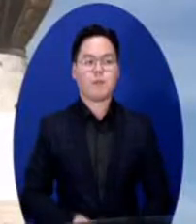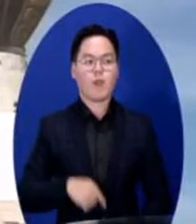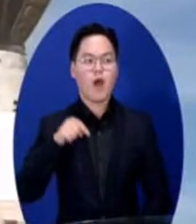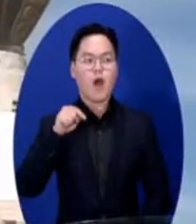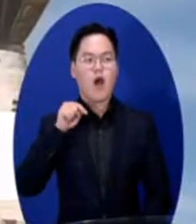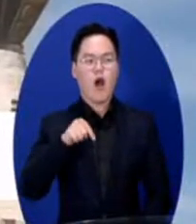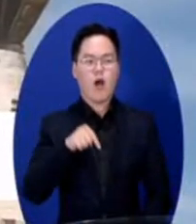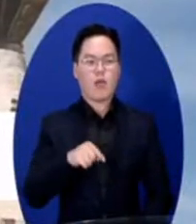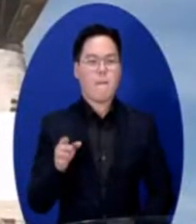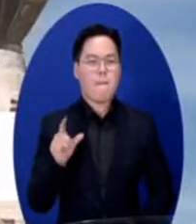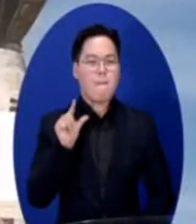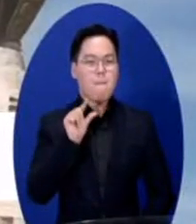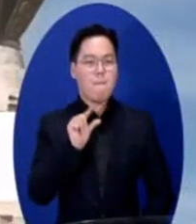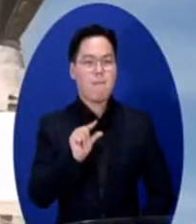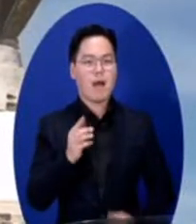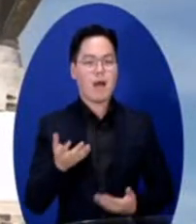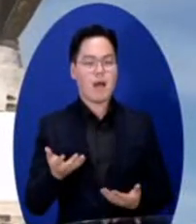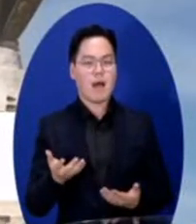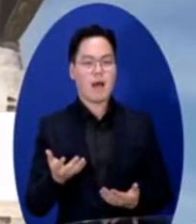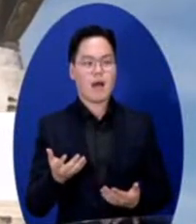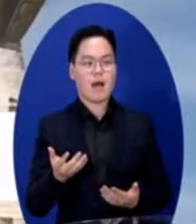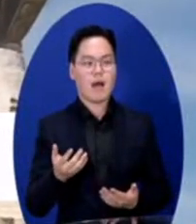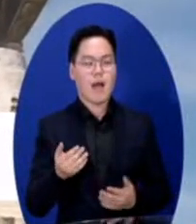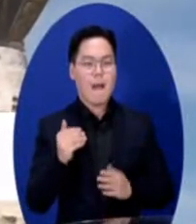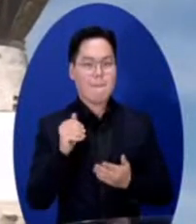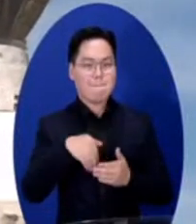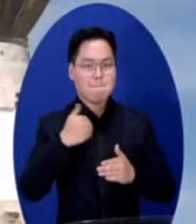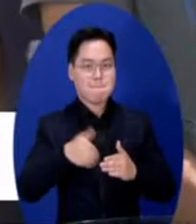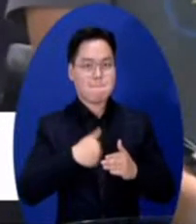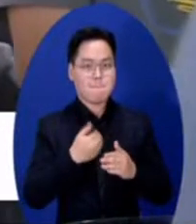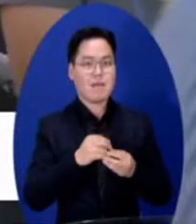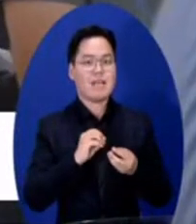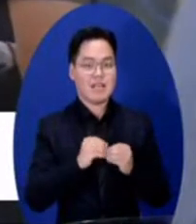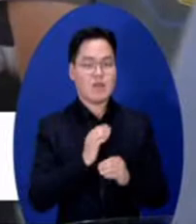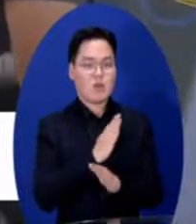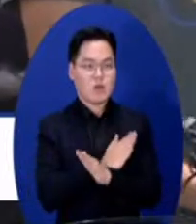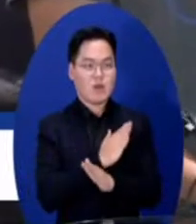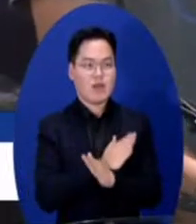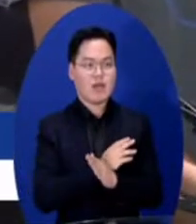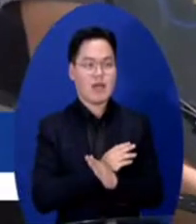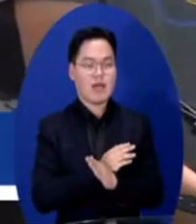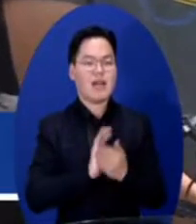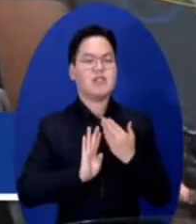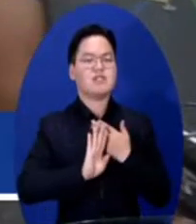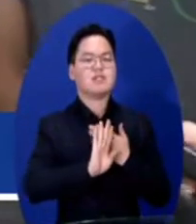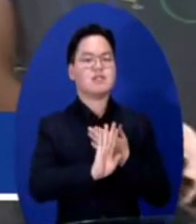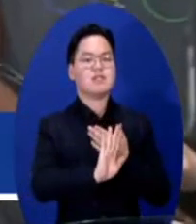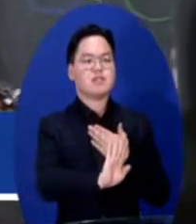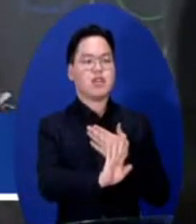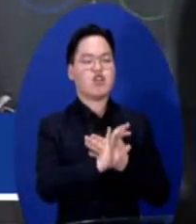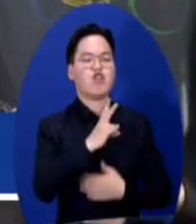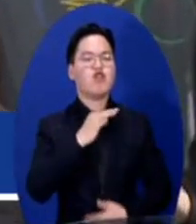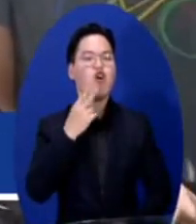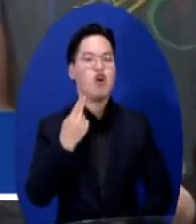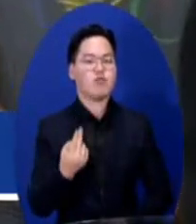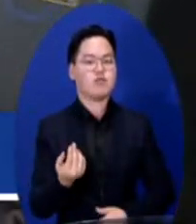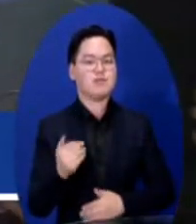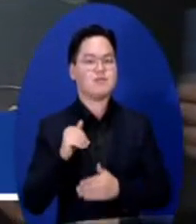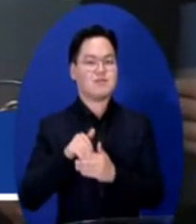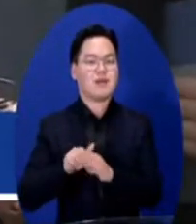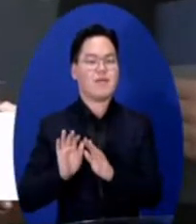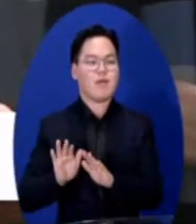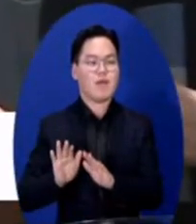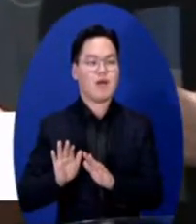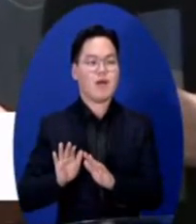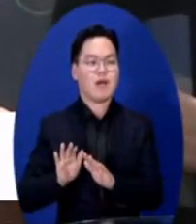Тэгэхээр одоо бол маш бага хэсэгт бид нэр амтлах хийгээд байгаа тийм ээ. Ингээд ер нь энэ цааш энэ хэсгийг бол нөөцөд үлдээж чадах юм. Одоо